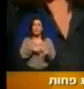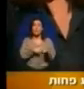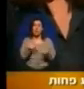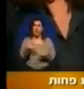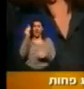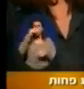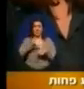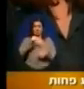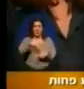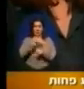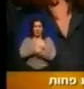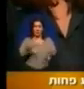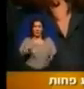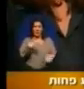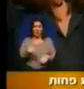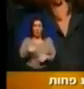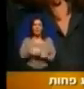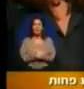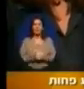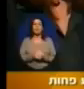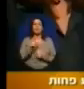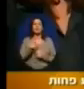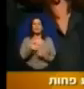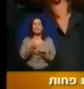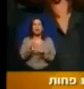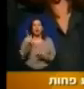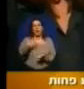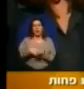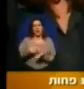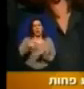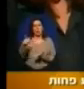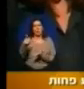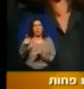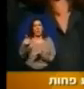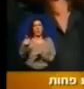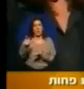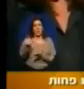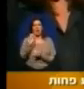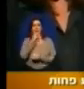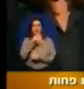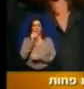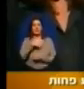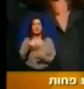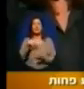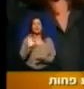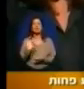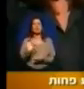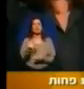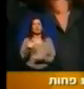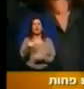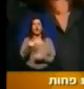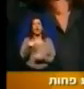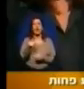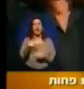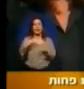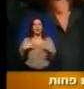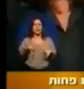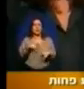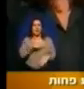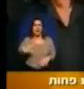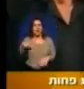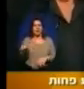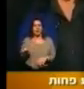האלה שהתפרסמו היום, קודם כל זאת הדלפה של האוצר, כדי לגולל את האשמה מהאוצר